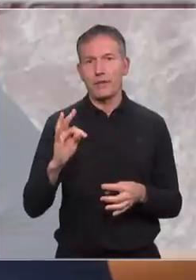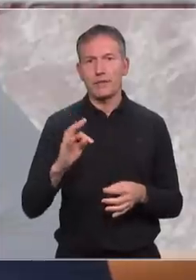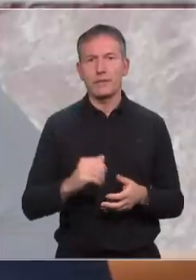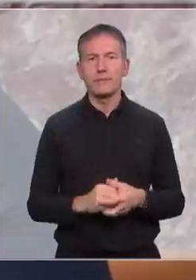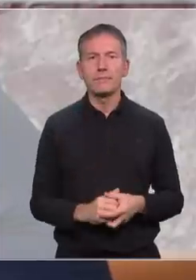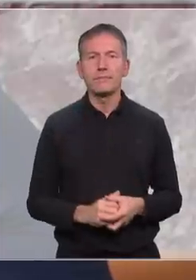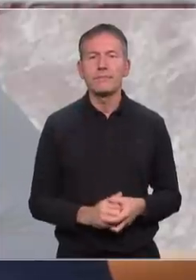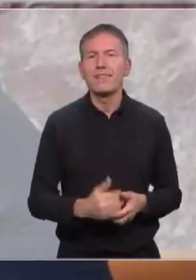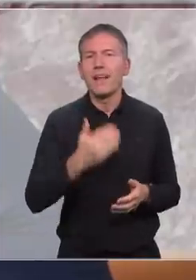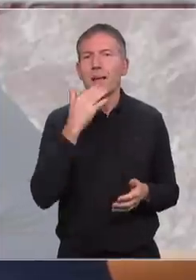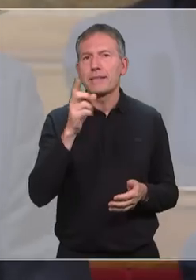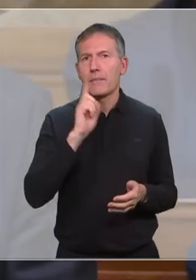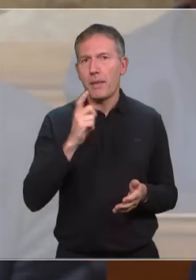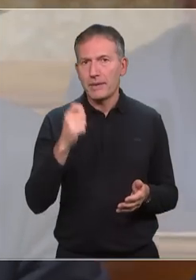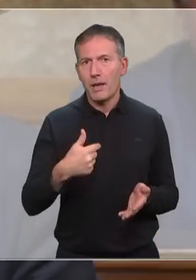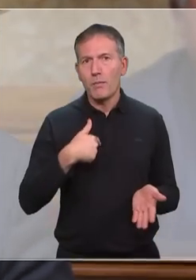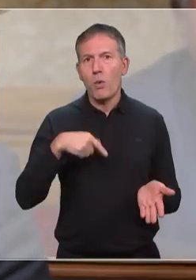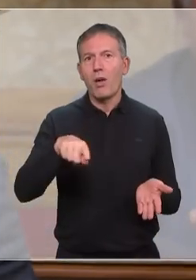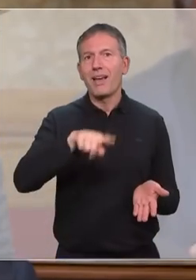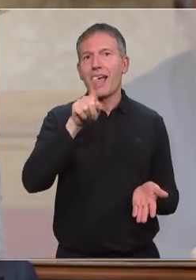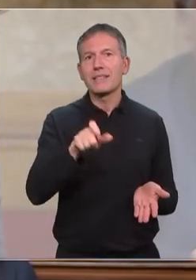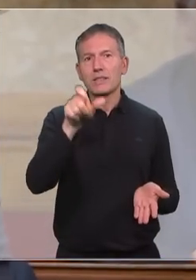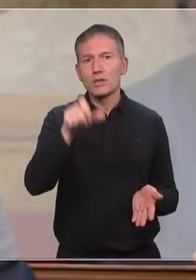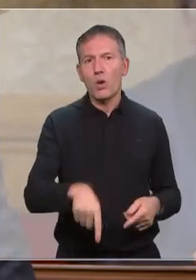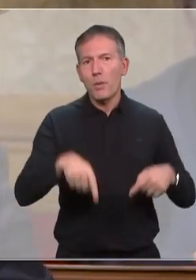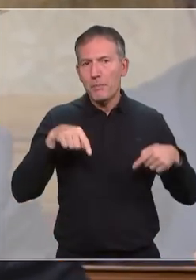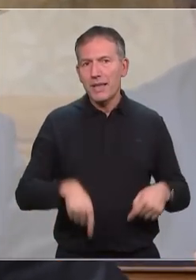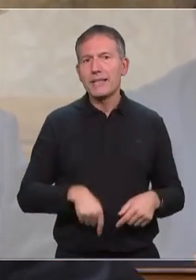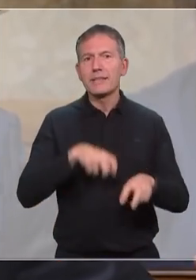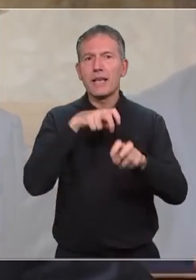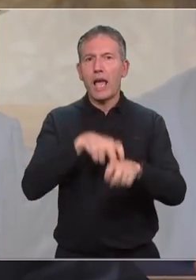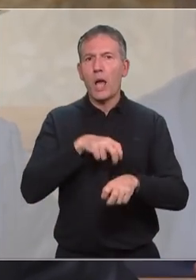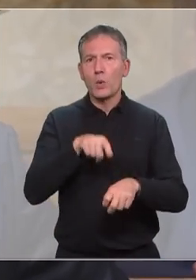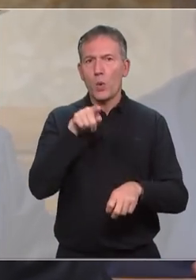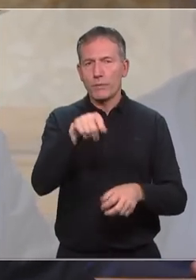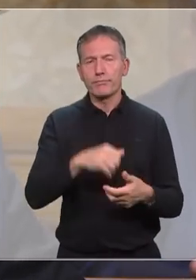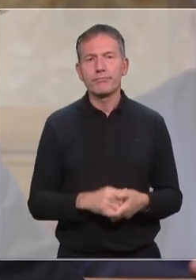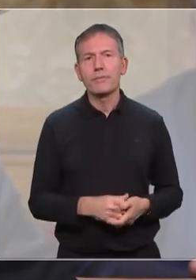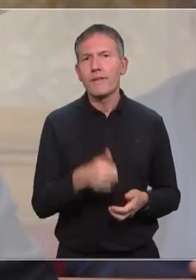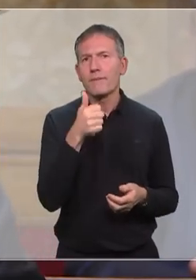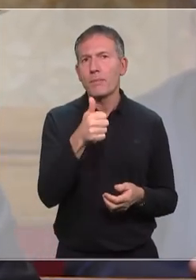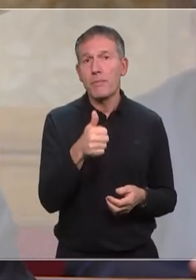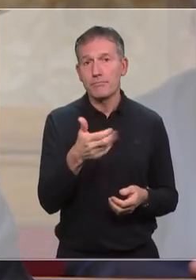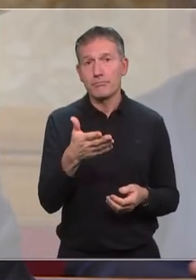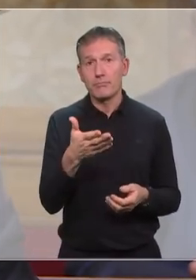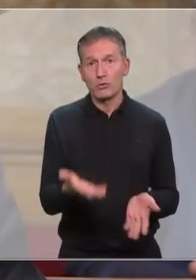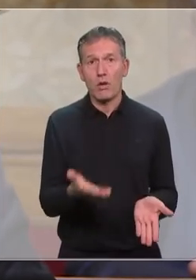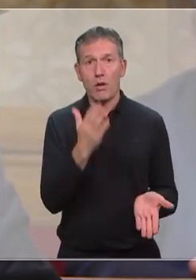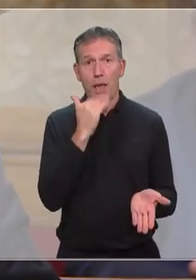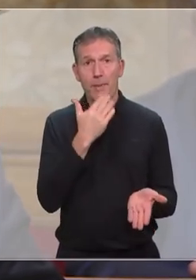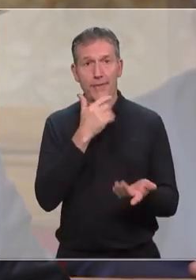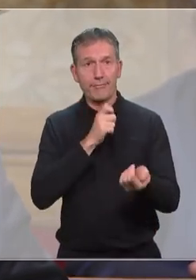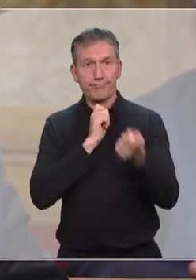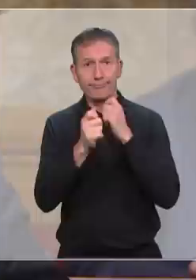Merci Madame la Présidente. Ma question s'adresse au ministre de l'Agriculture, Marc Fesneau. Monsieur le ministre, cet après-midi, je souhaite vous parler